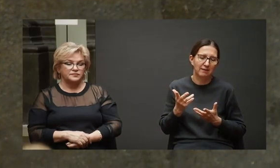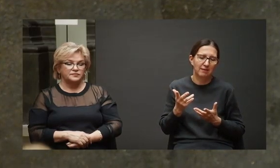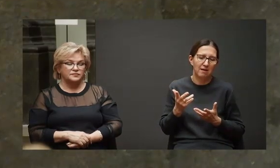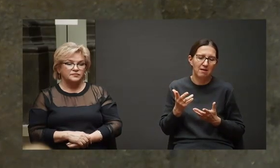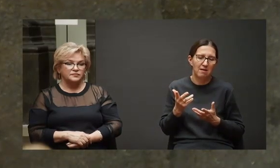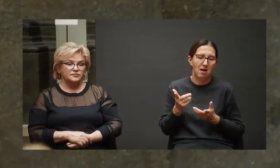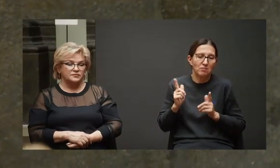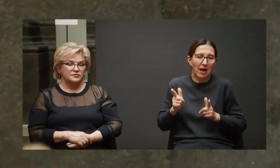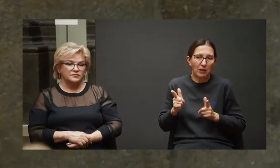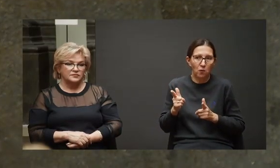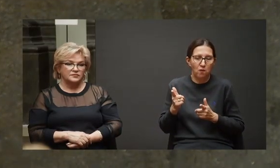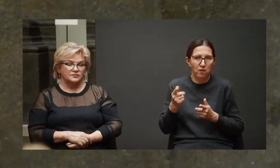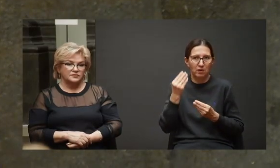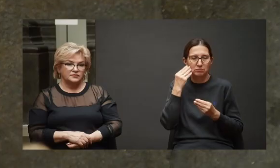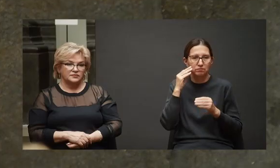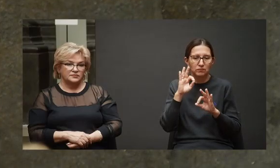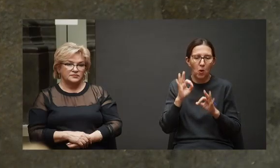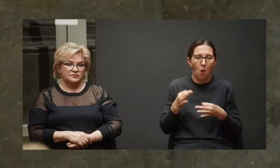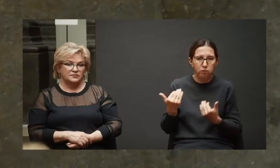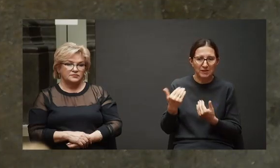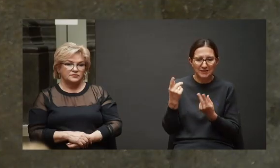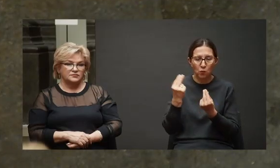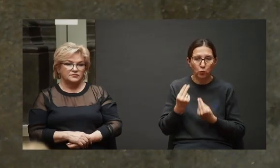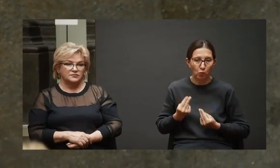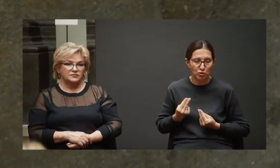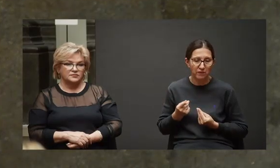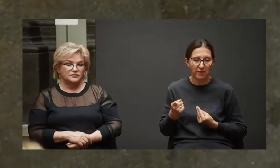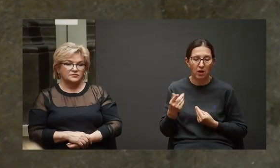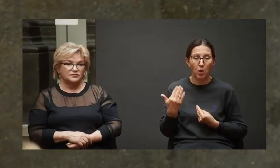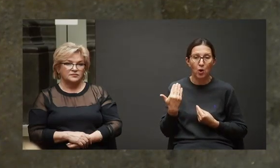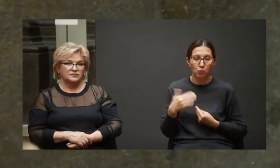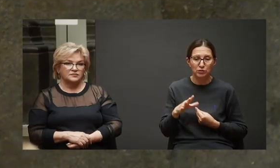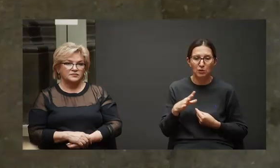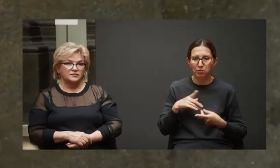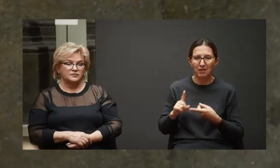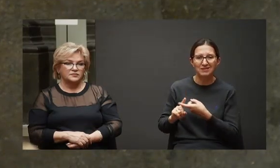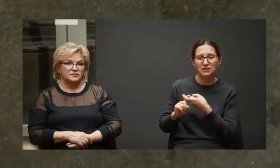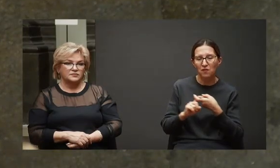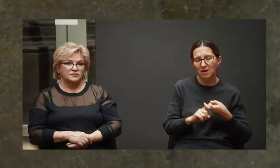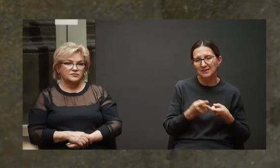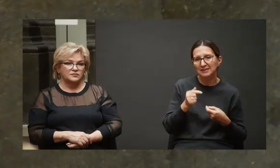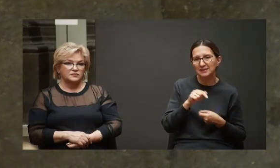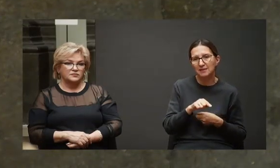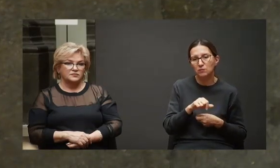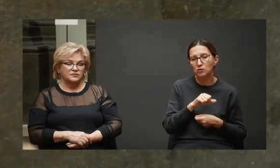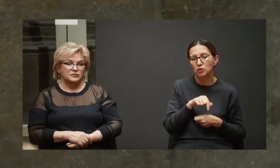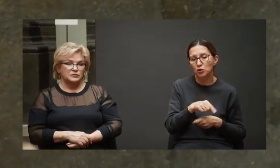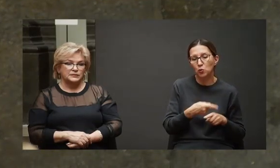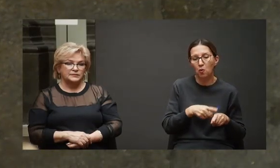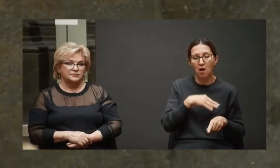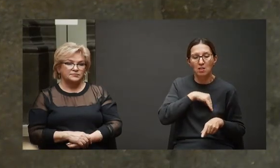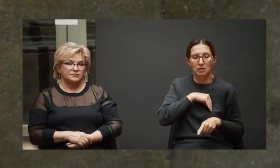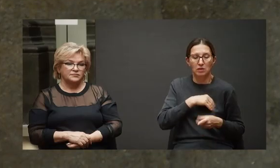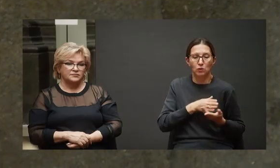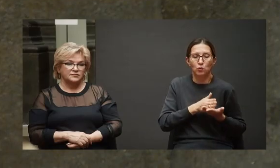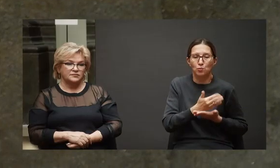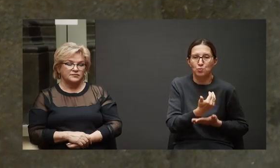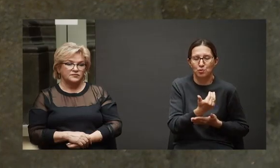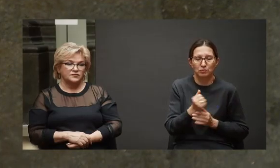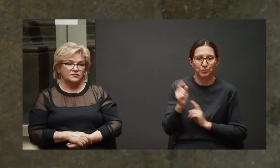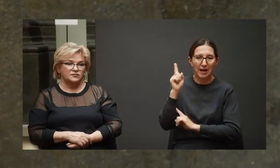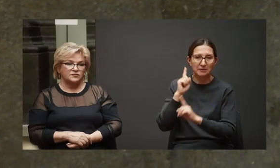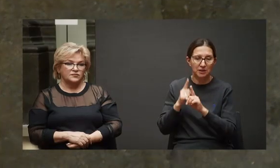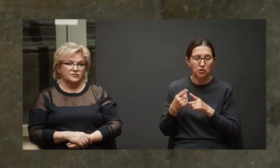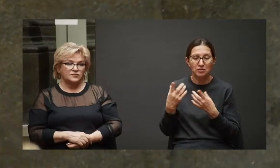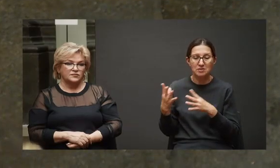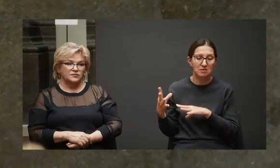формул готовых, да, художественных, что оно было связано и с тем, что сам дух античности вместе с этими формулами